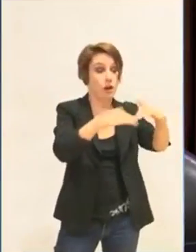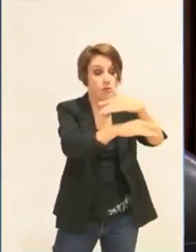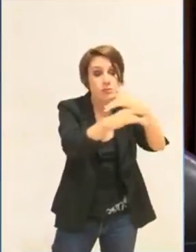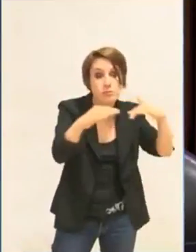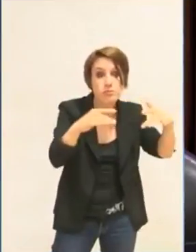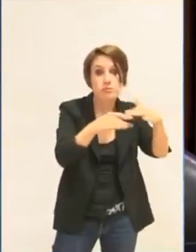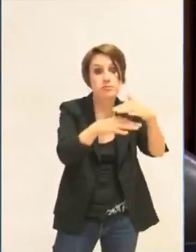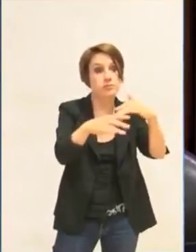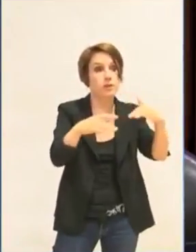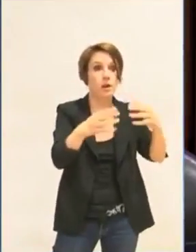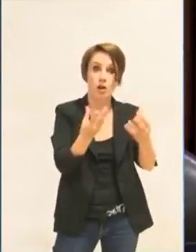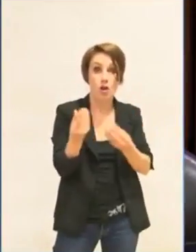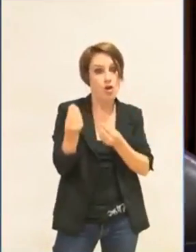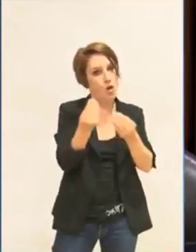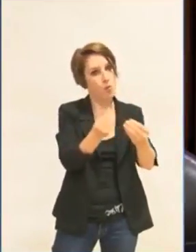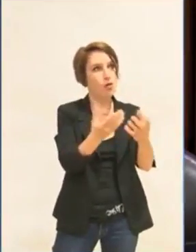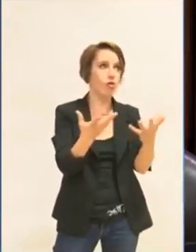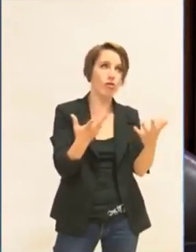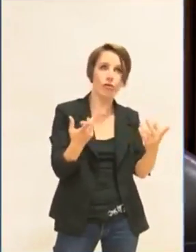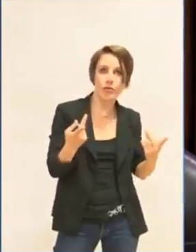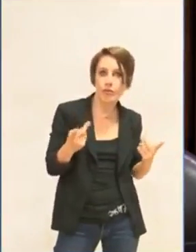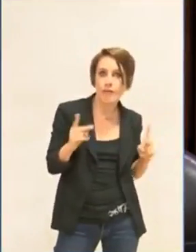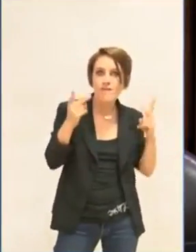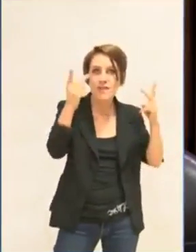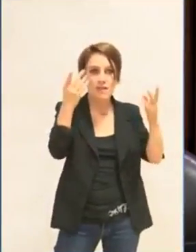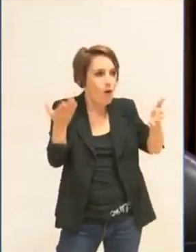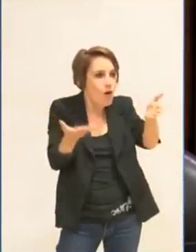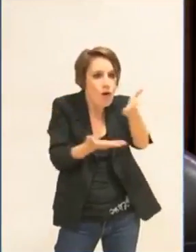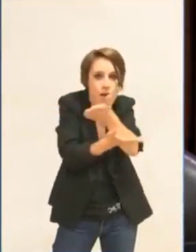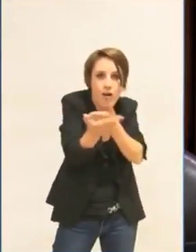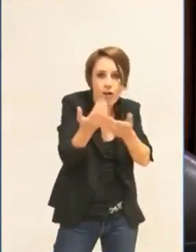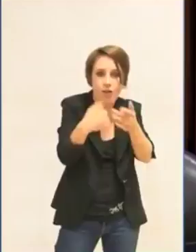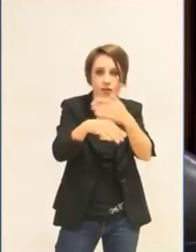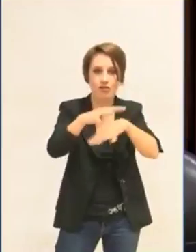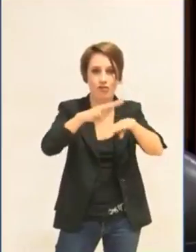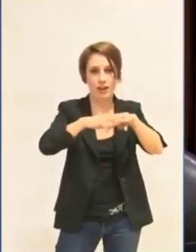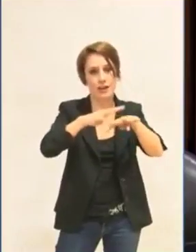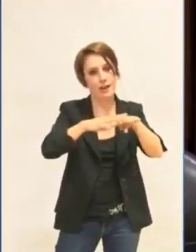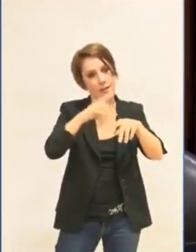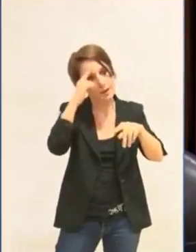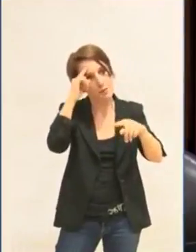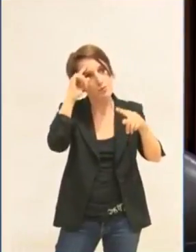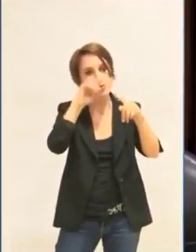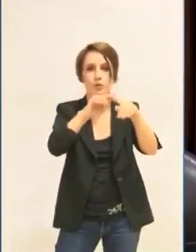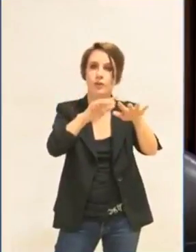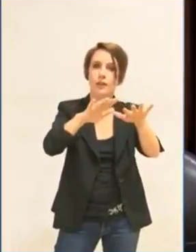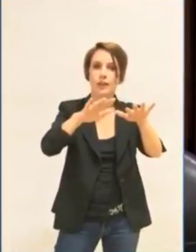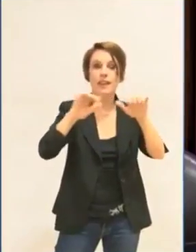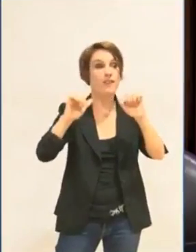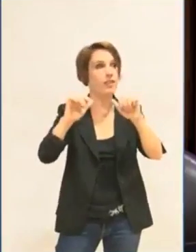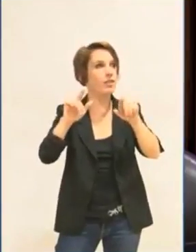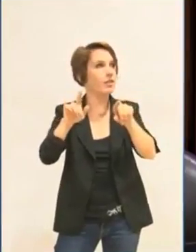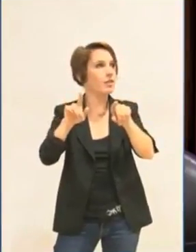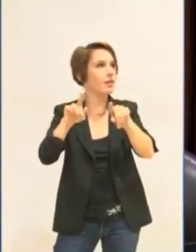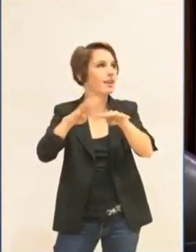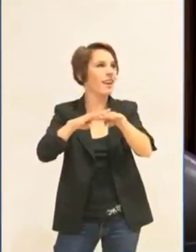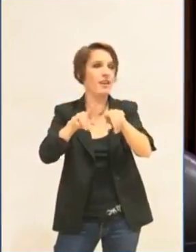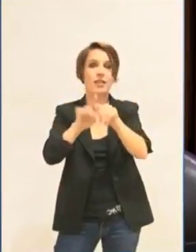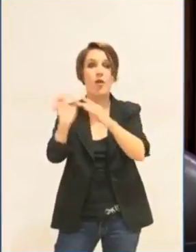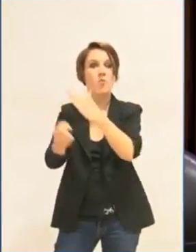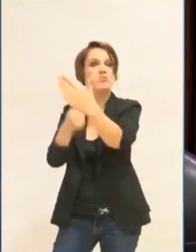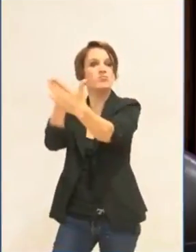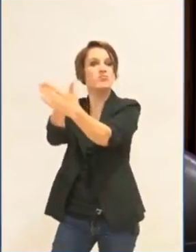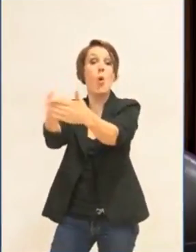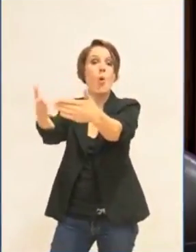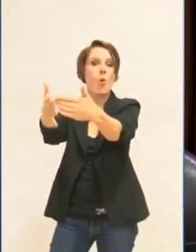apporteront cet échange, ce flux nécessaire pour le quartier, pour que le quartier n'ait plus le sentiment d'être seulement un bout de ville, mais qu'il